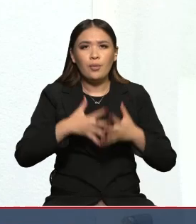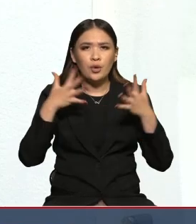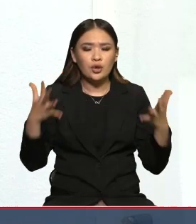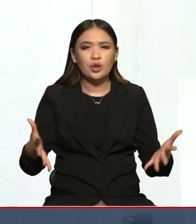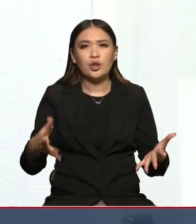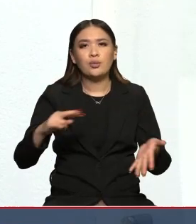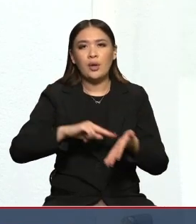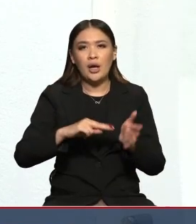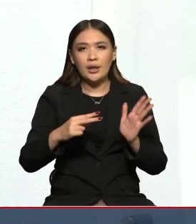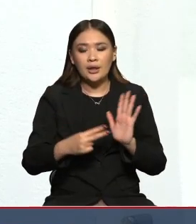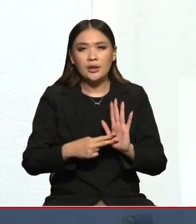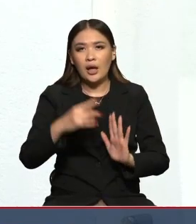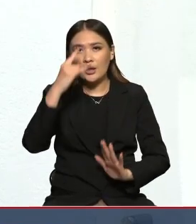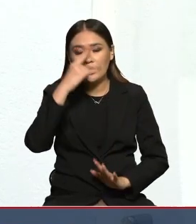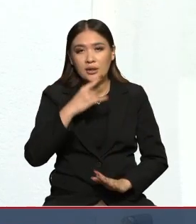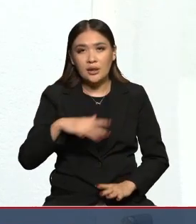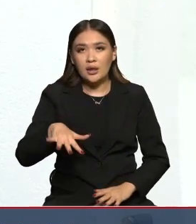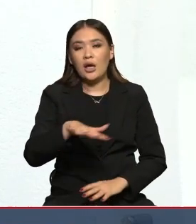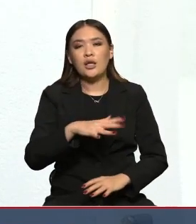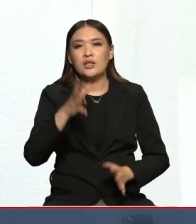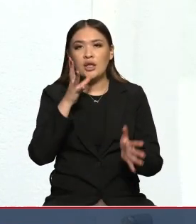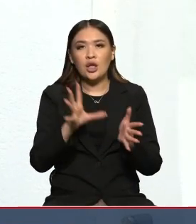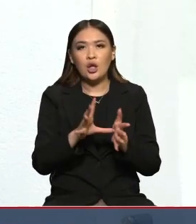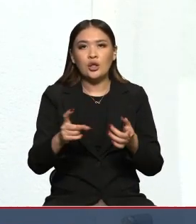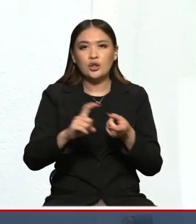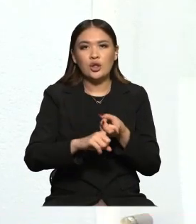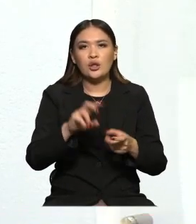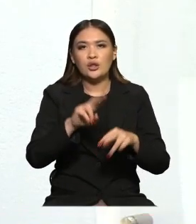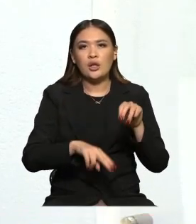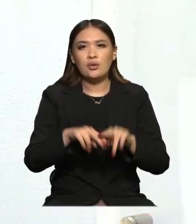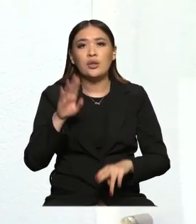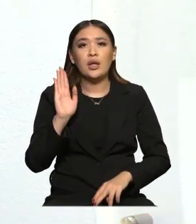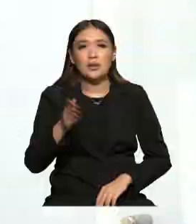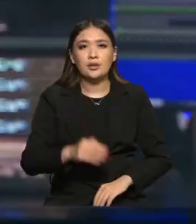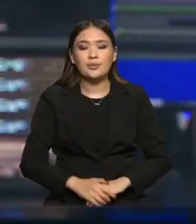Қазақстандағы барлық жолдар осы технологияны қолдану арқылы салынады деп жоспарлануда.